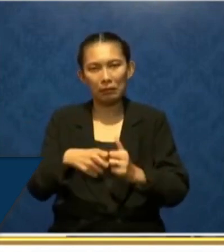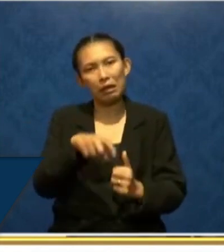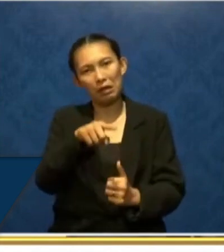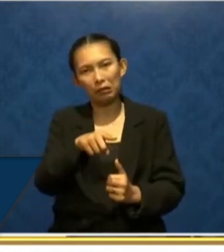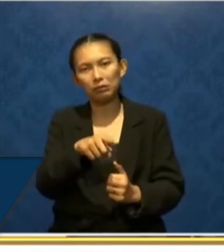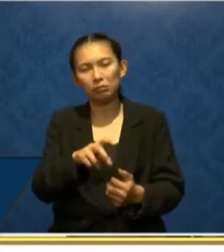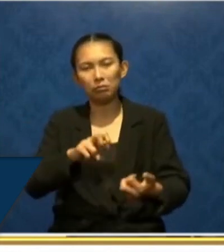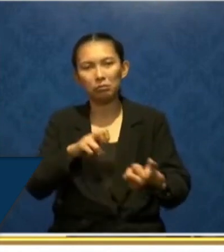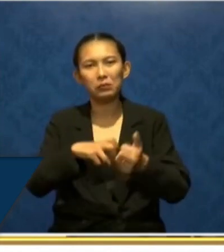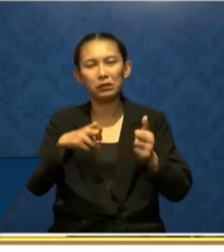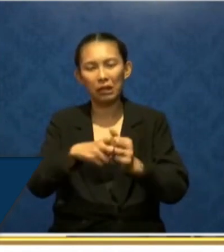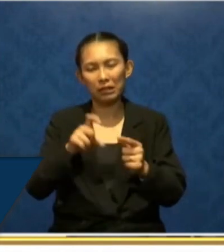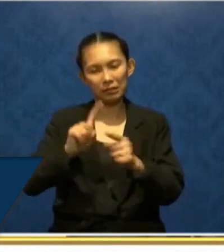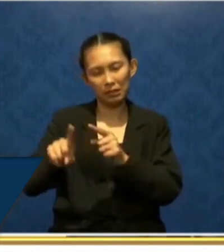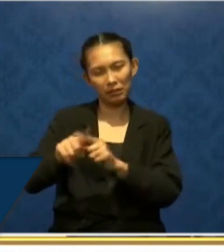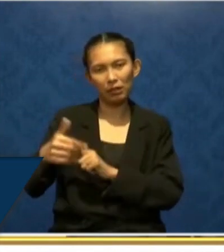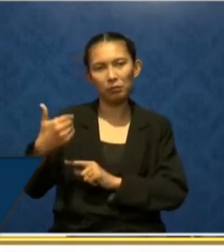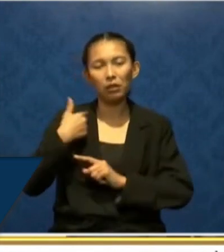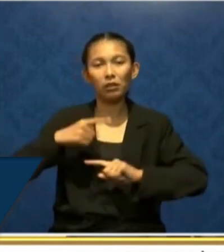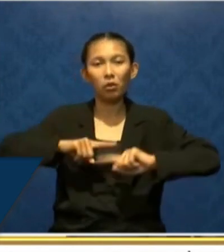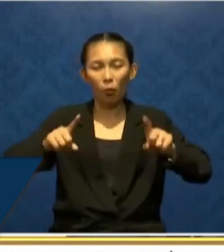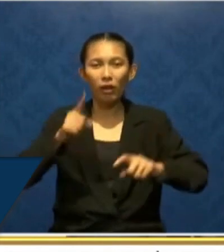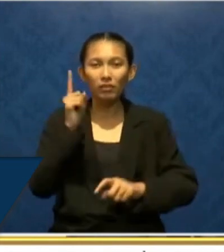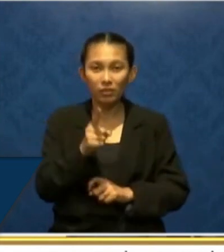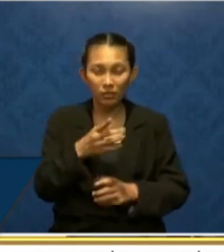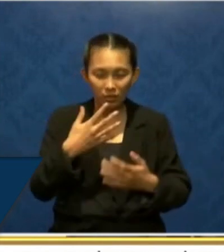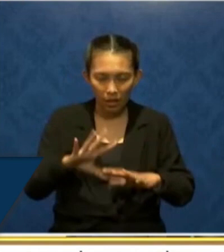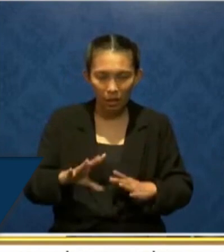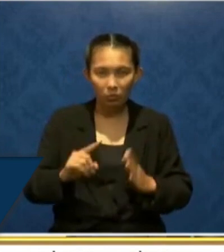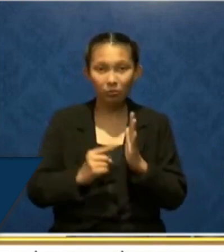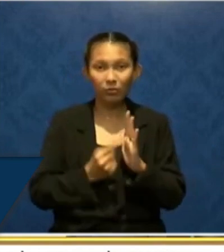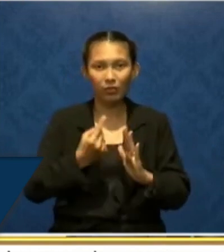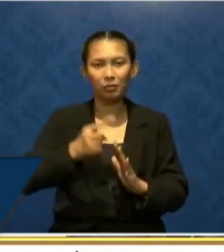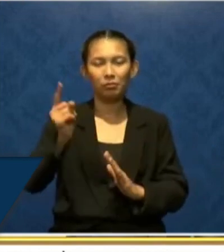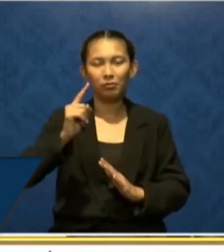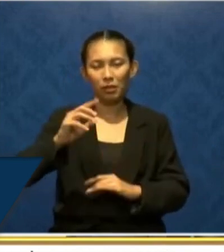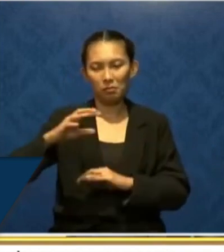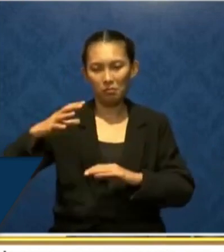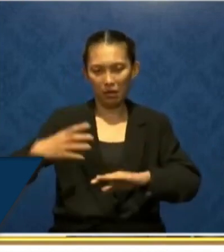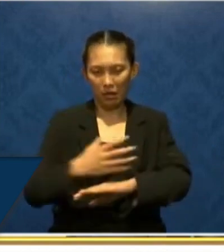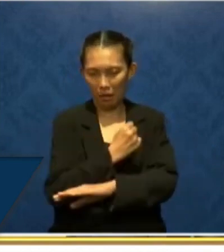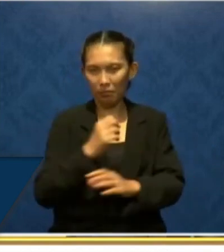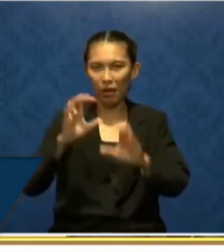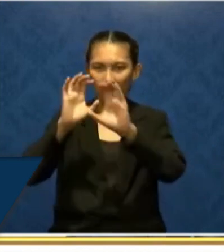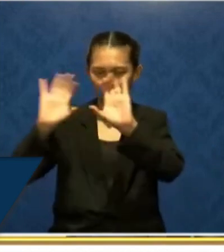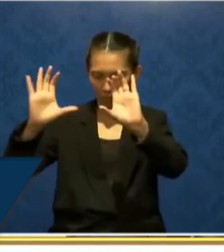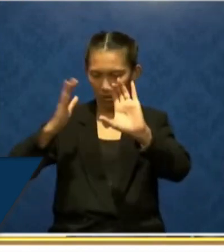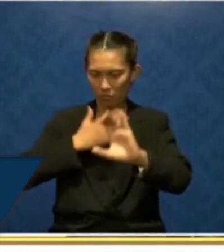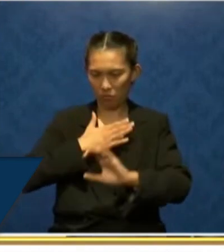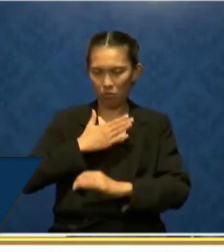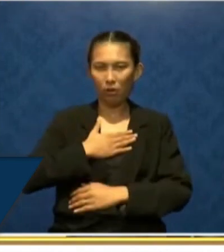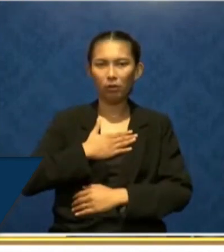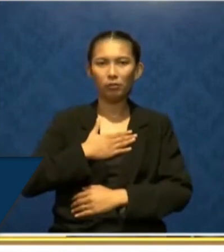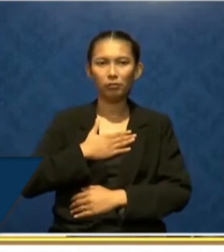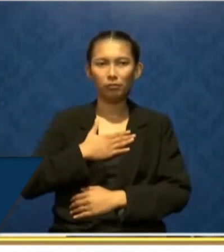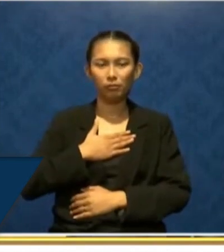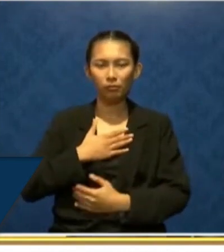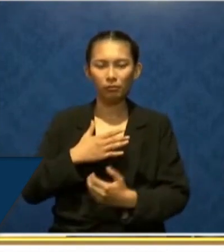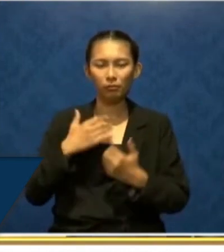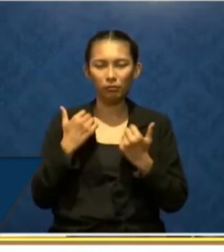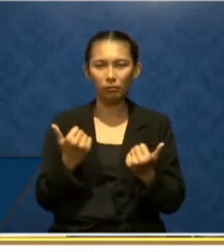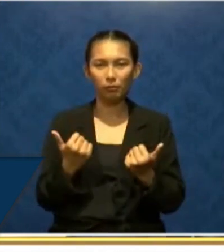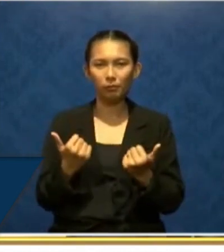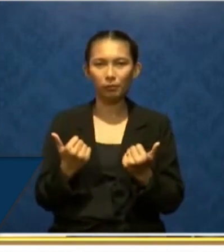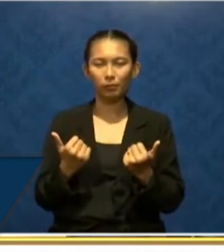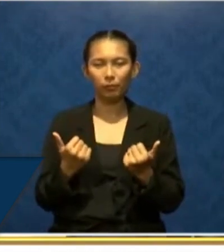คนก่อเกิดปัญหาต่างๆทั้งที่จริงๆจุดเริ่มต้นมันเริ่มมาจากอำนาจรัฐที่อยู่ในมือของพวกเรานี่แหละครับวันนี้เพื่อนสมา